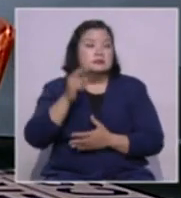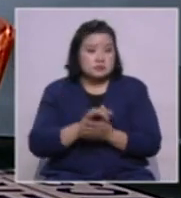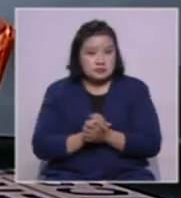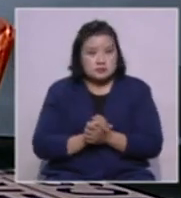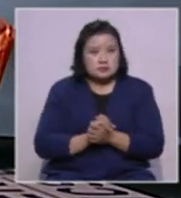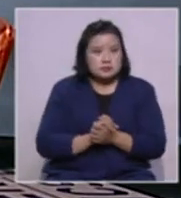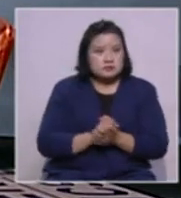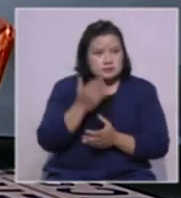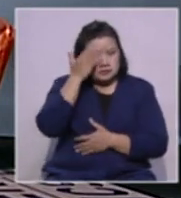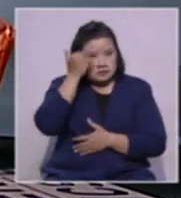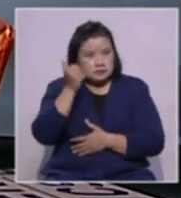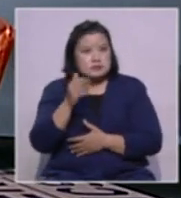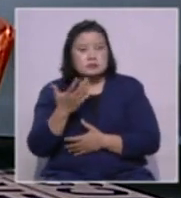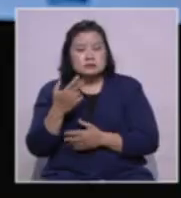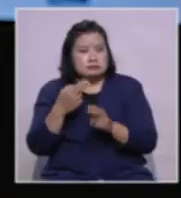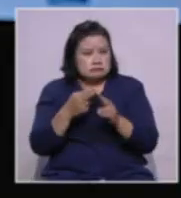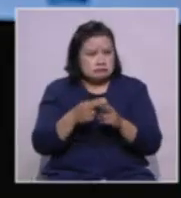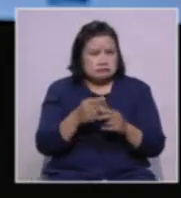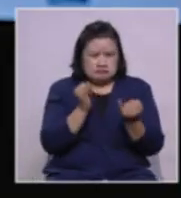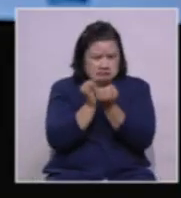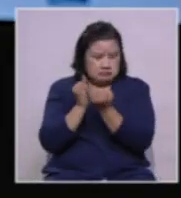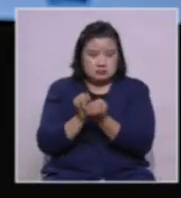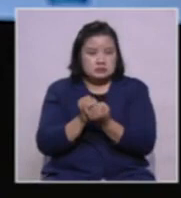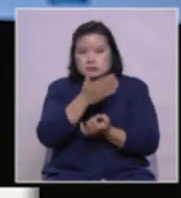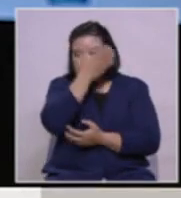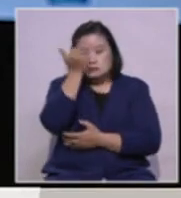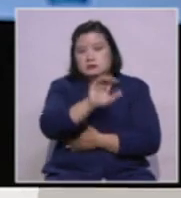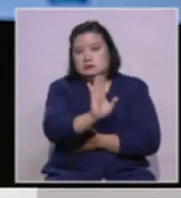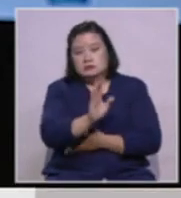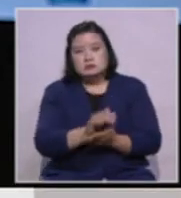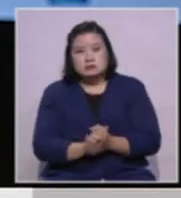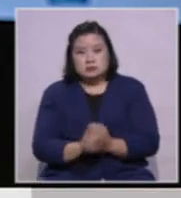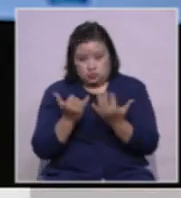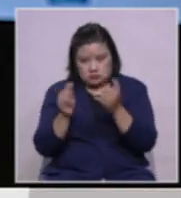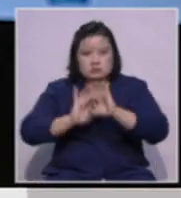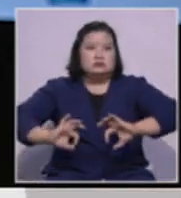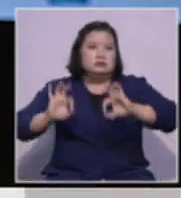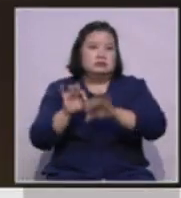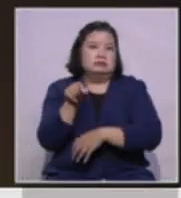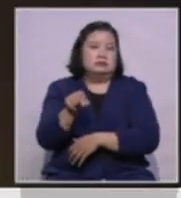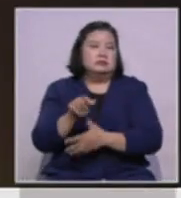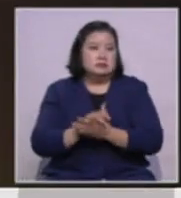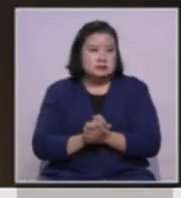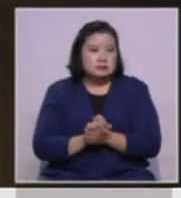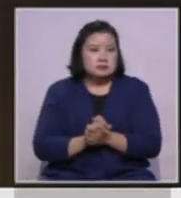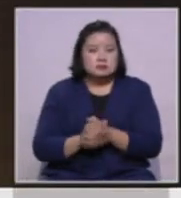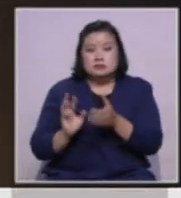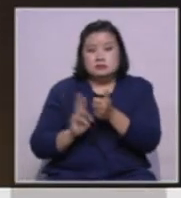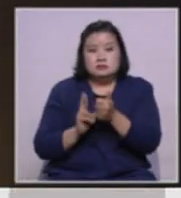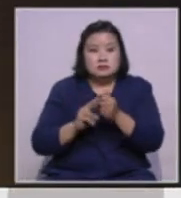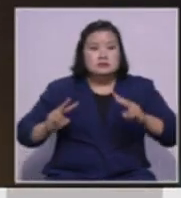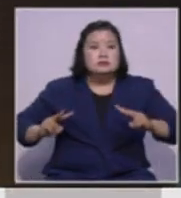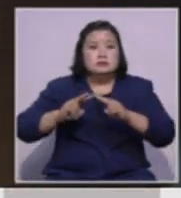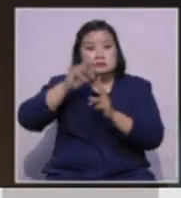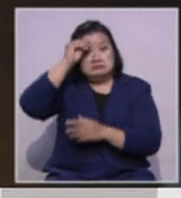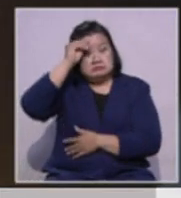ดเลย ลืมสุริยะลืมสมศักดิ์ลืมพุทธิพงษ์ลืม เรื่องตำแหน่งเนี่ยโละทิ้ง จบแล้วอ๋อ แล้วบันดีช่วยนี่โดดเด่นกว่า โดดเด่นครับ